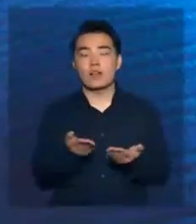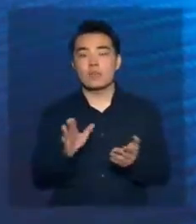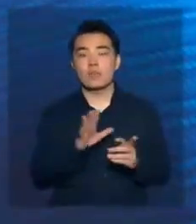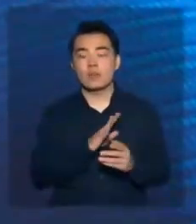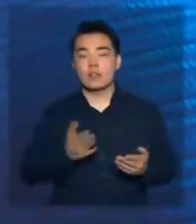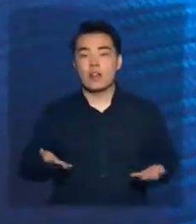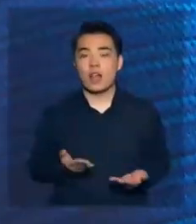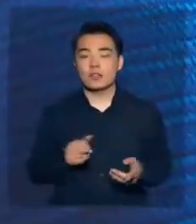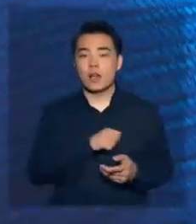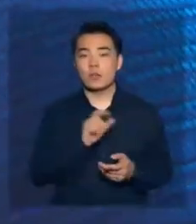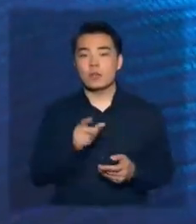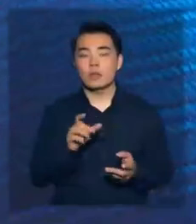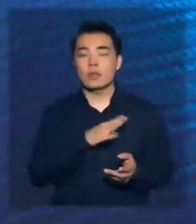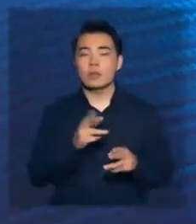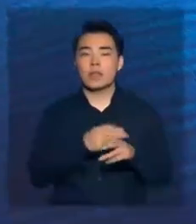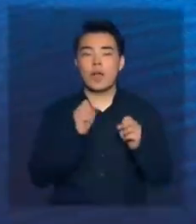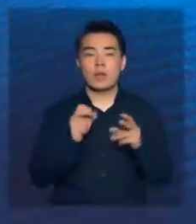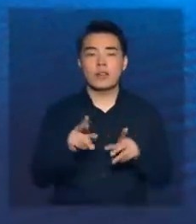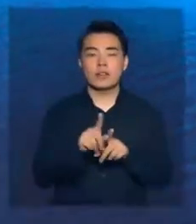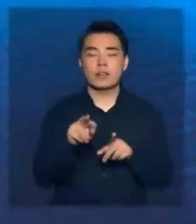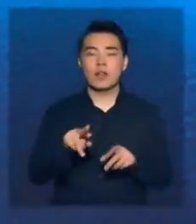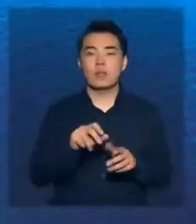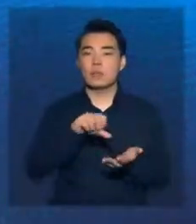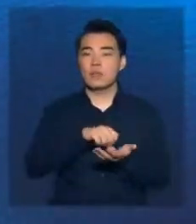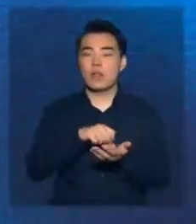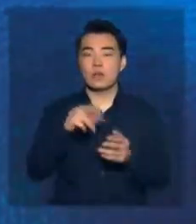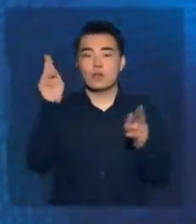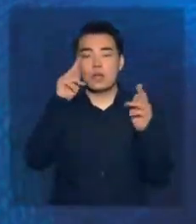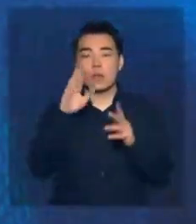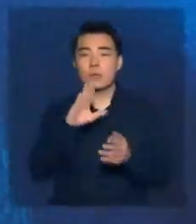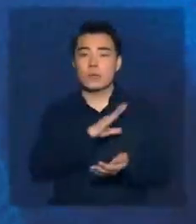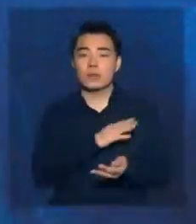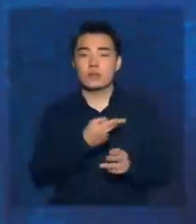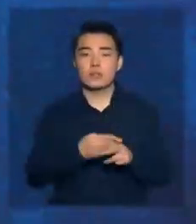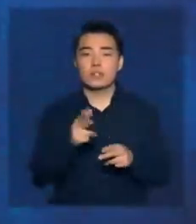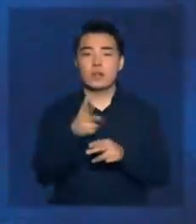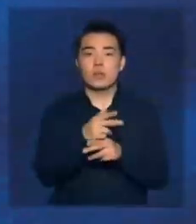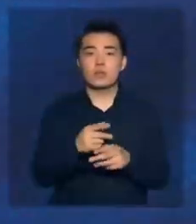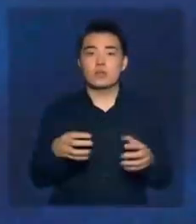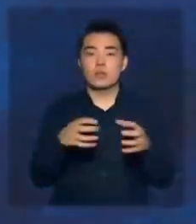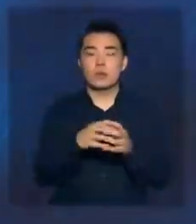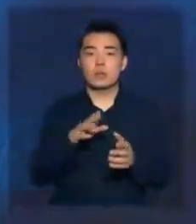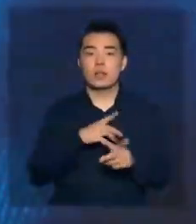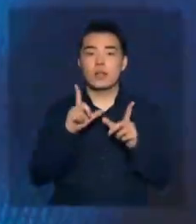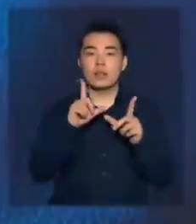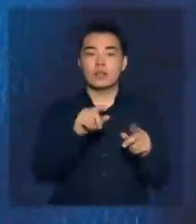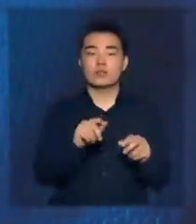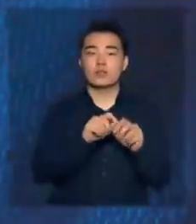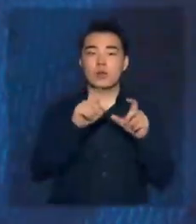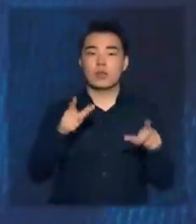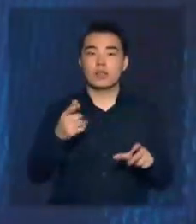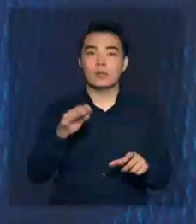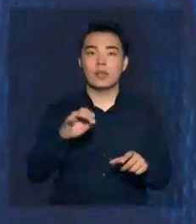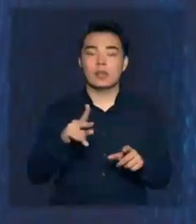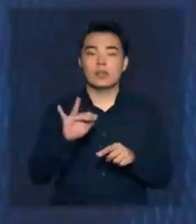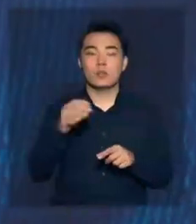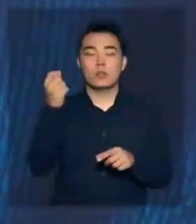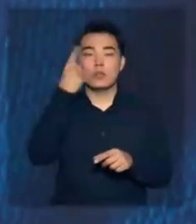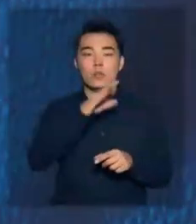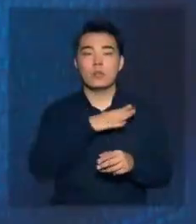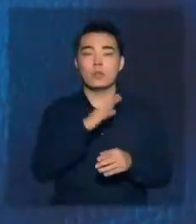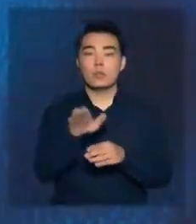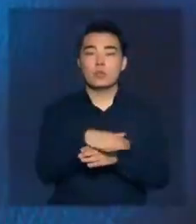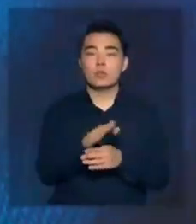то, что строение небезопасно для учащихся. Наша съемочная группа отправилась в школу-гимназию и выяснила.